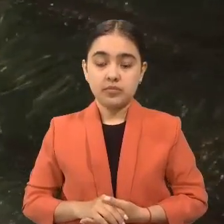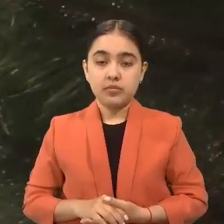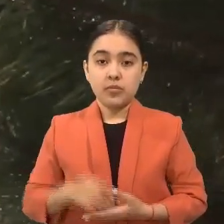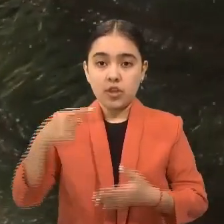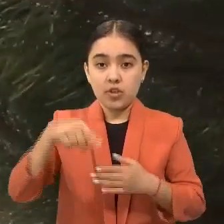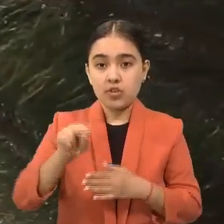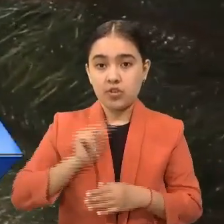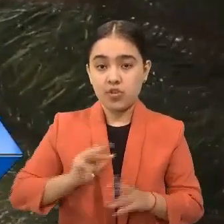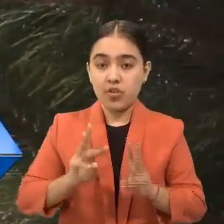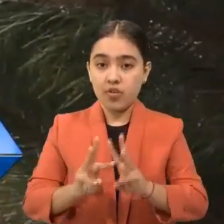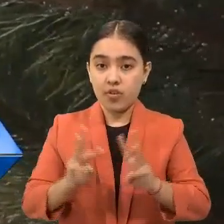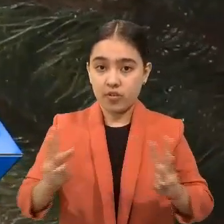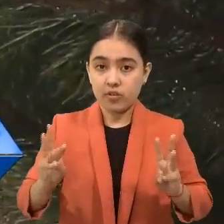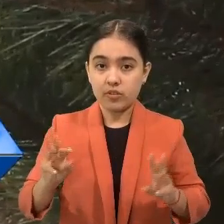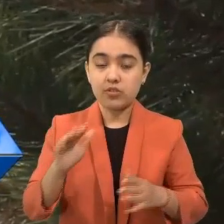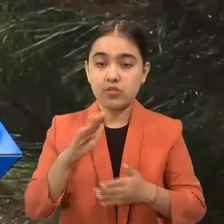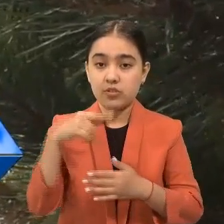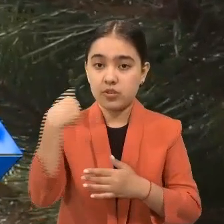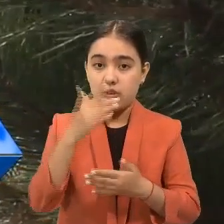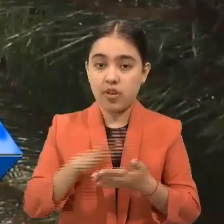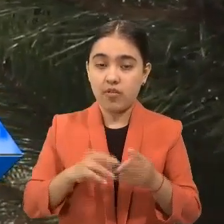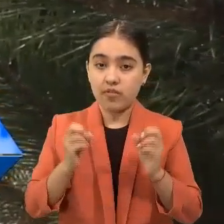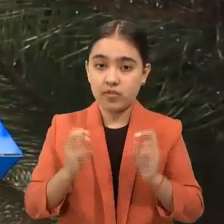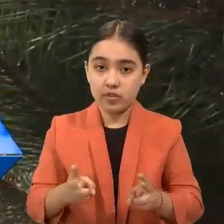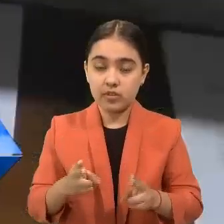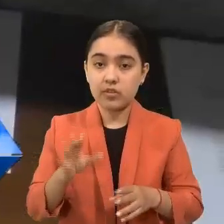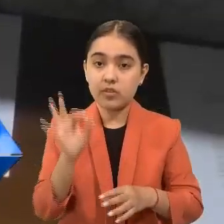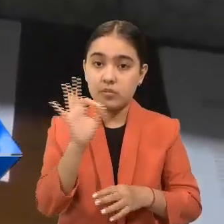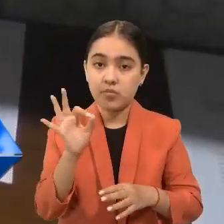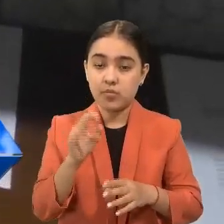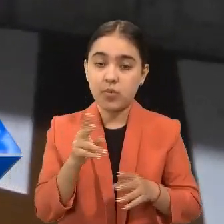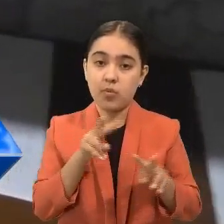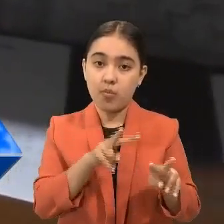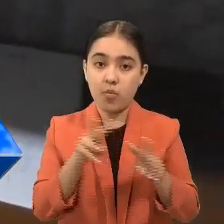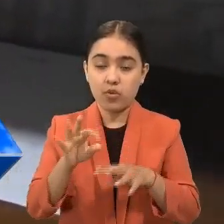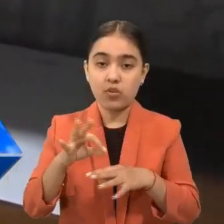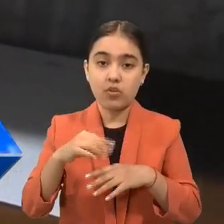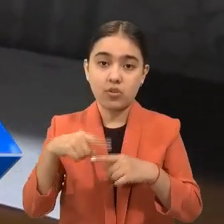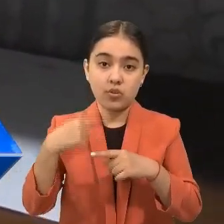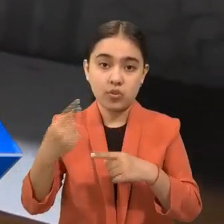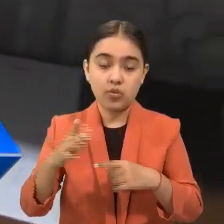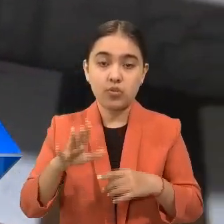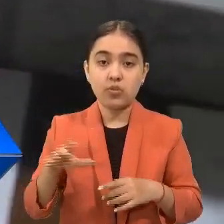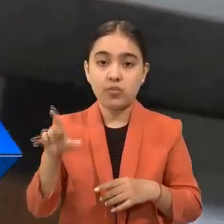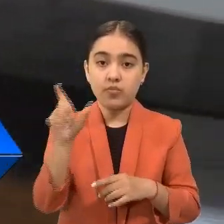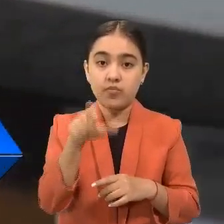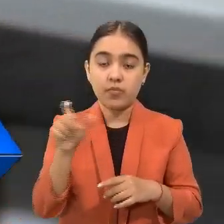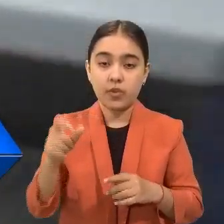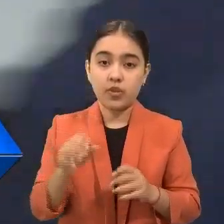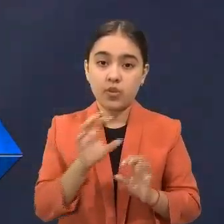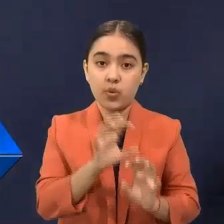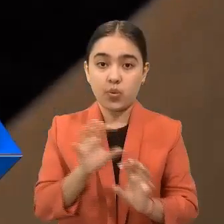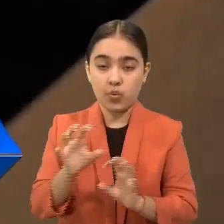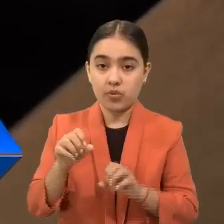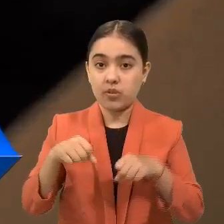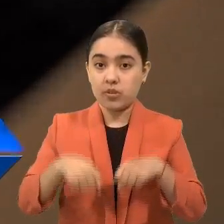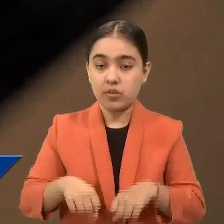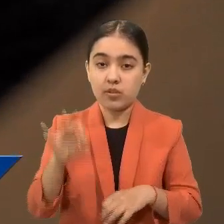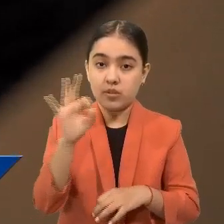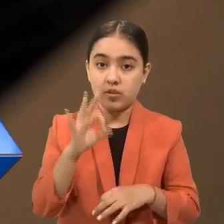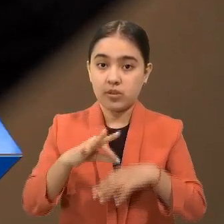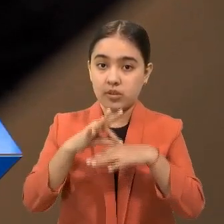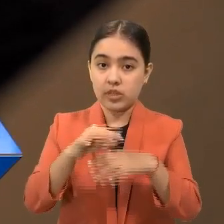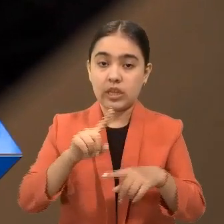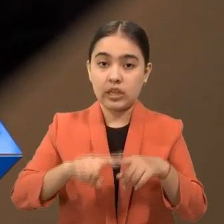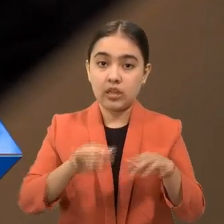İçki İşler Vazirliği Şahsiye Xavfsizlik Boşqarması Farg'ona viloyat bo'yicha boshqarmasi tomonidan xodimlarning huquqiy himoyasini ta'minlash borasida olib